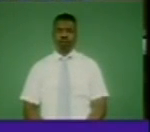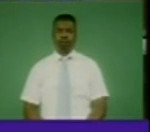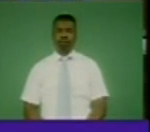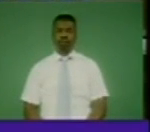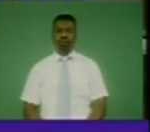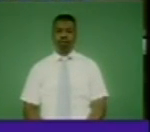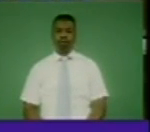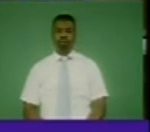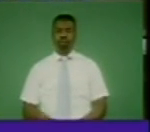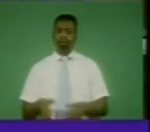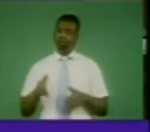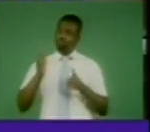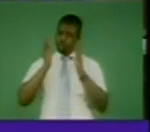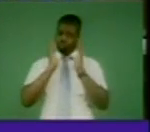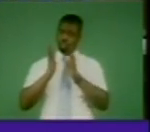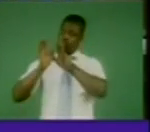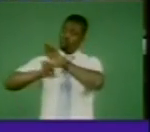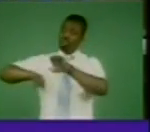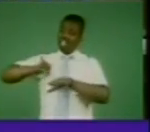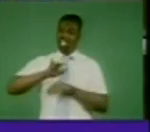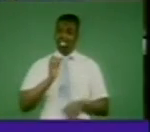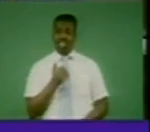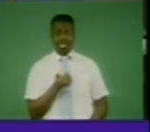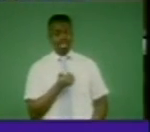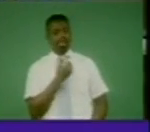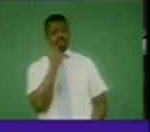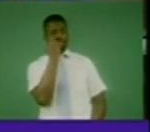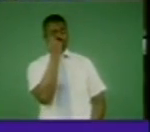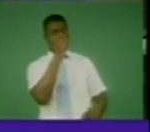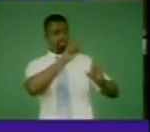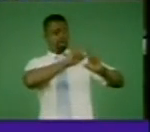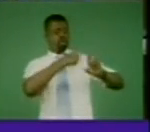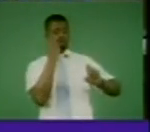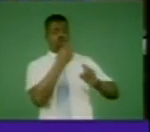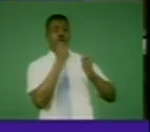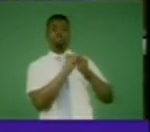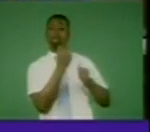Mheshimiwa Mwenyekiti, sura ya 13 ibara 22 mpaka 26.